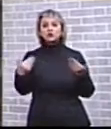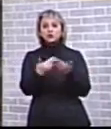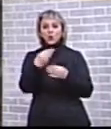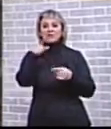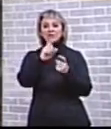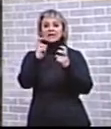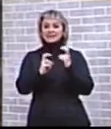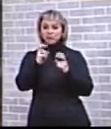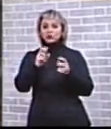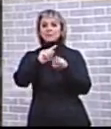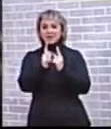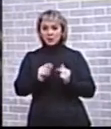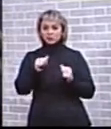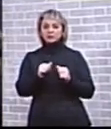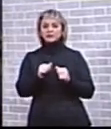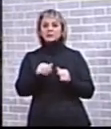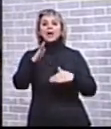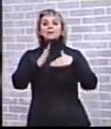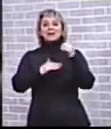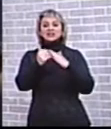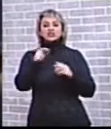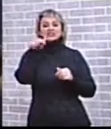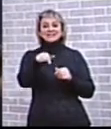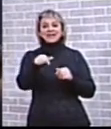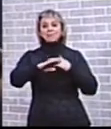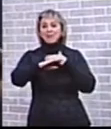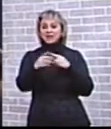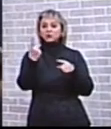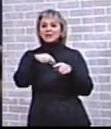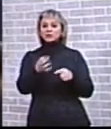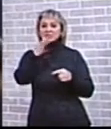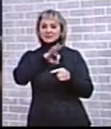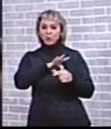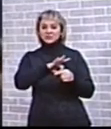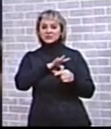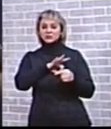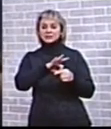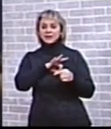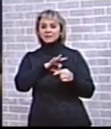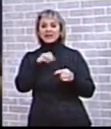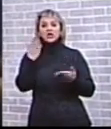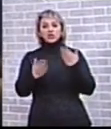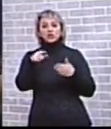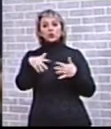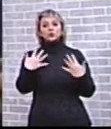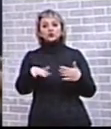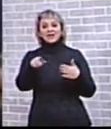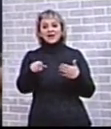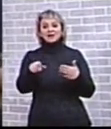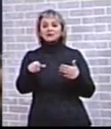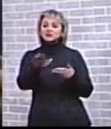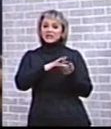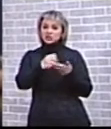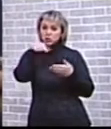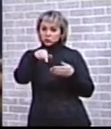заводы и переработчики. Практически те полигоны, которые используются, они или уже исчерпали